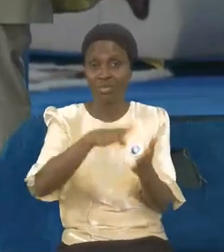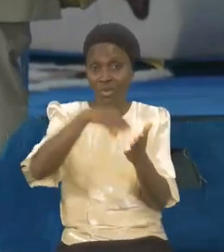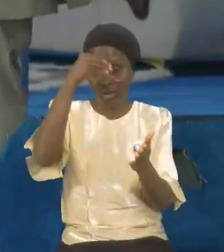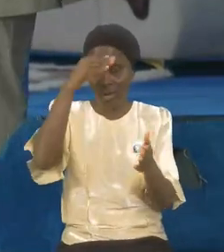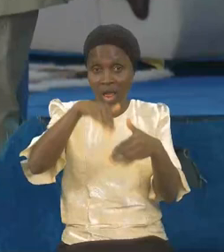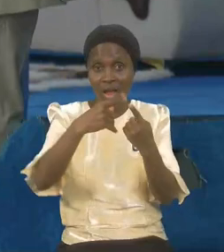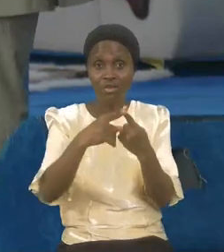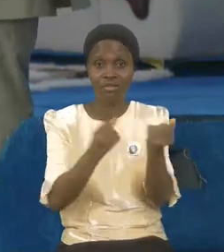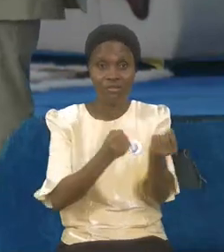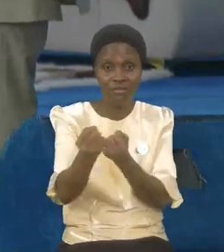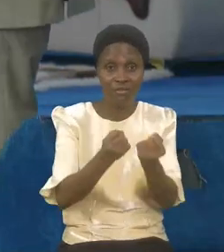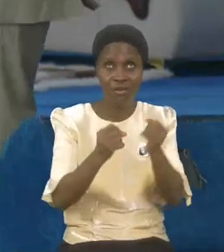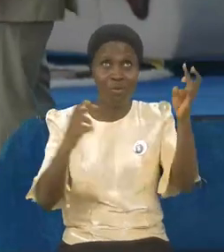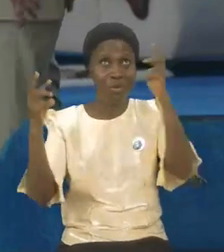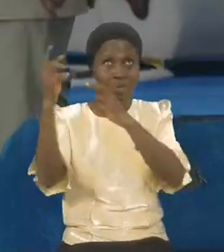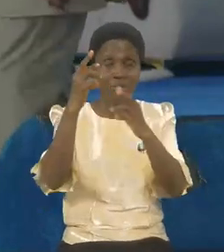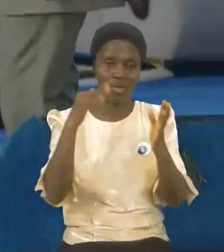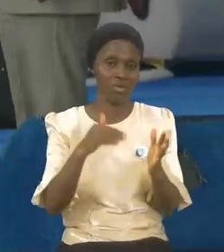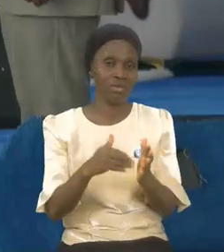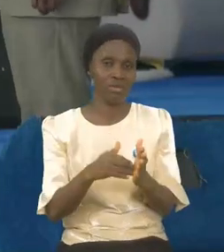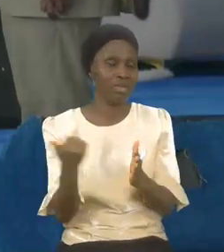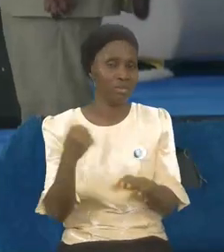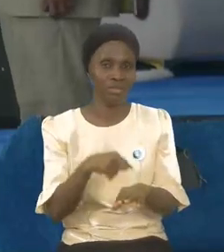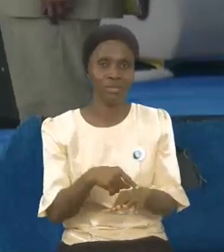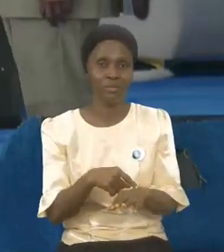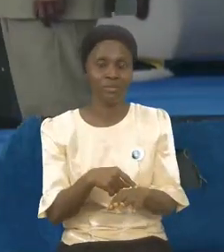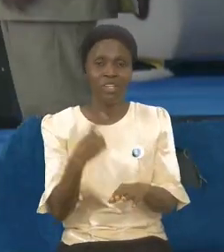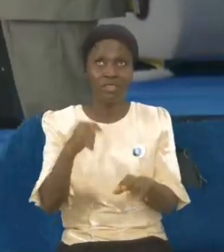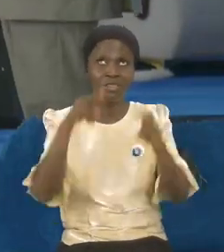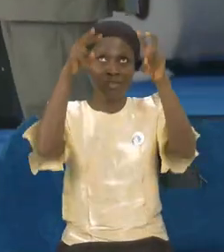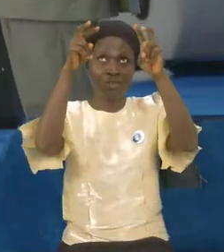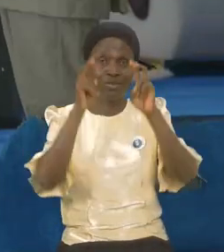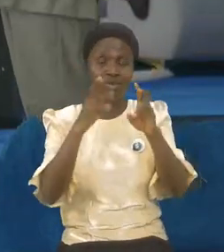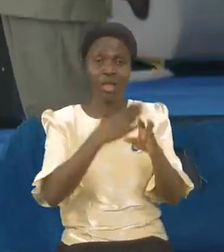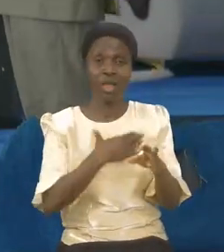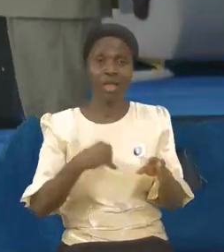ne tirera plus l'épée contre une nation. Et l'on n'apprendra plus la guerre.